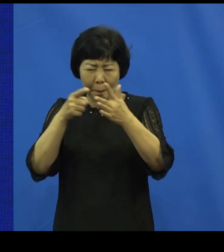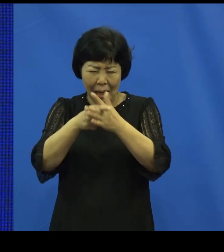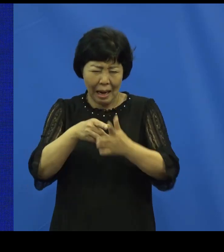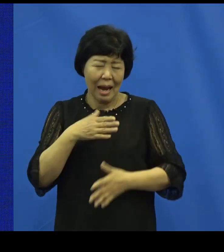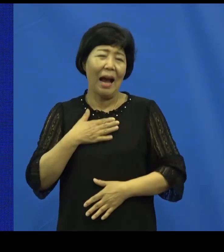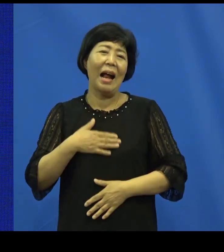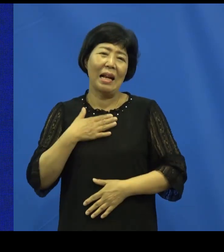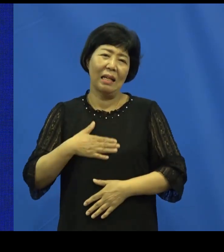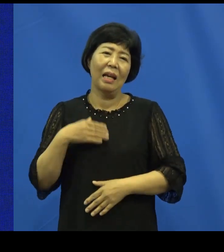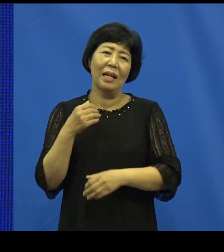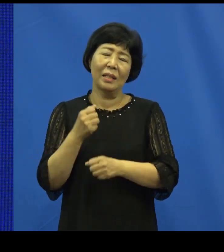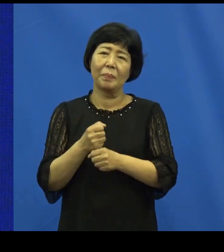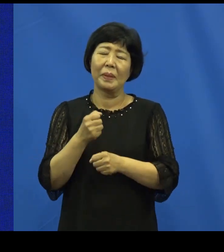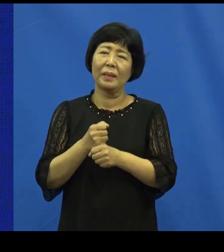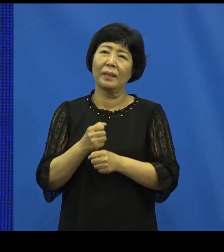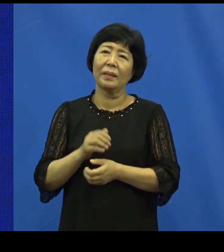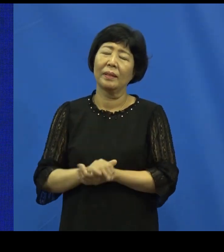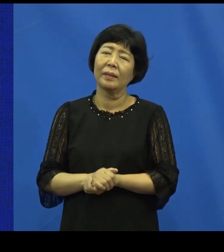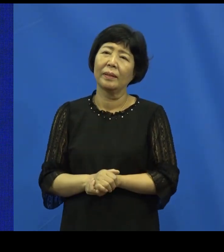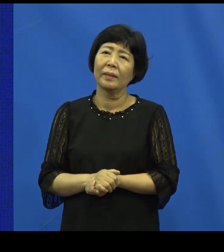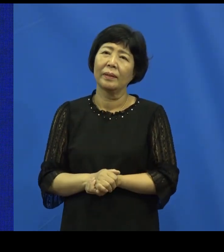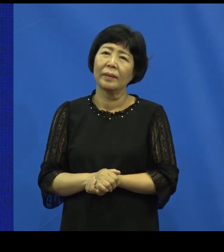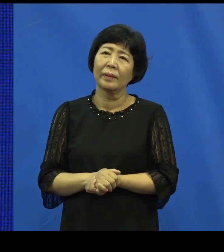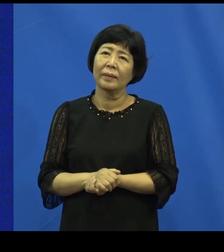하나님의 사람을 통하여 행하시는 것.